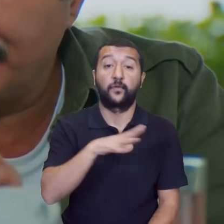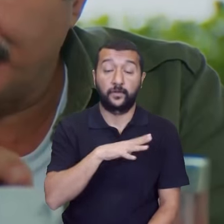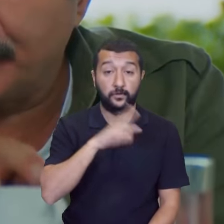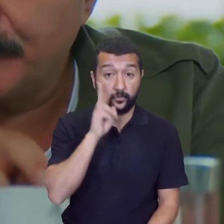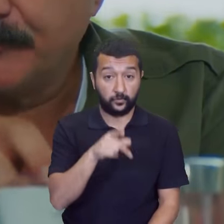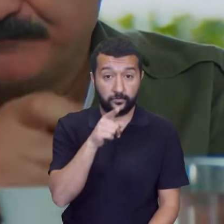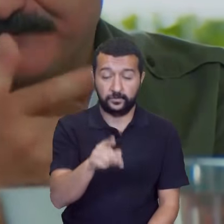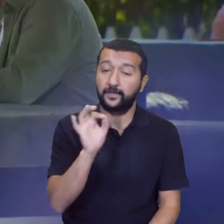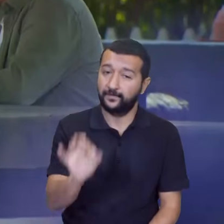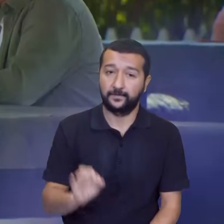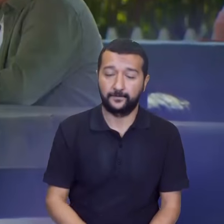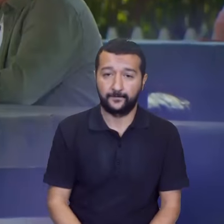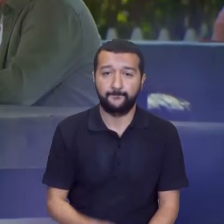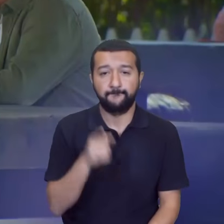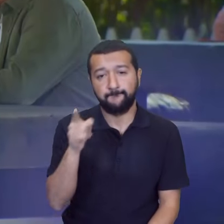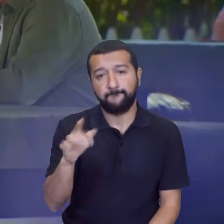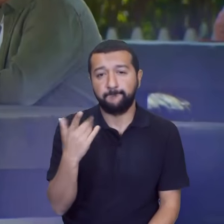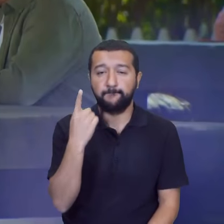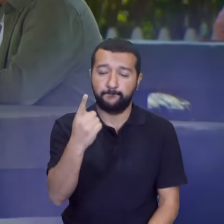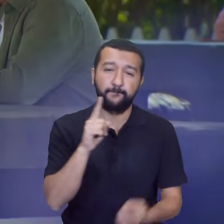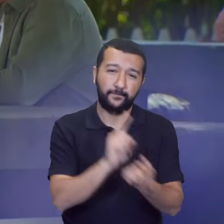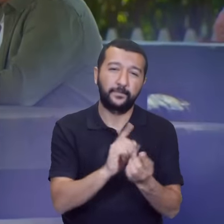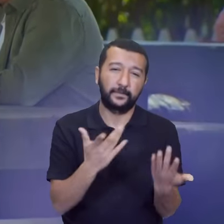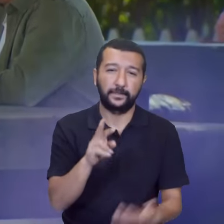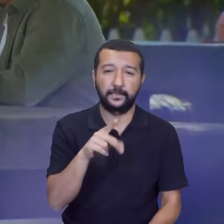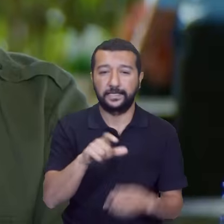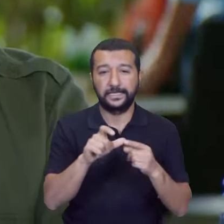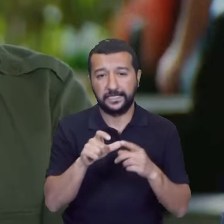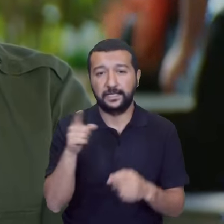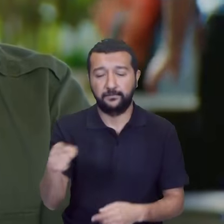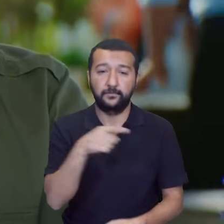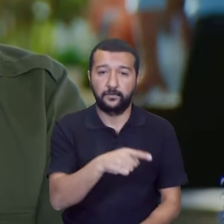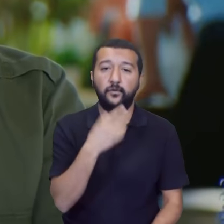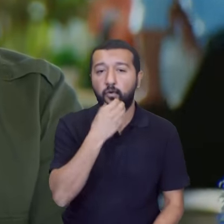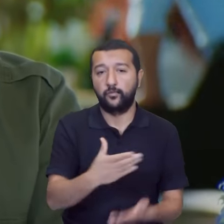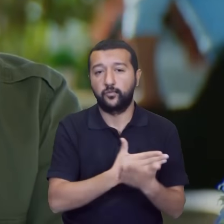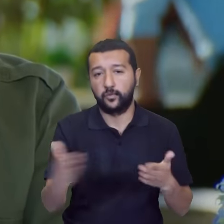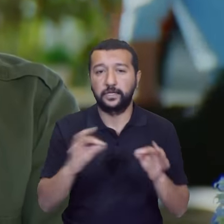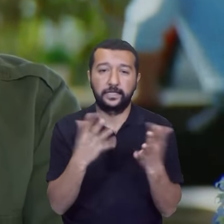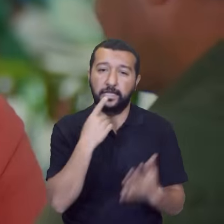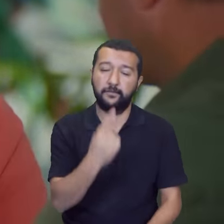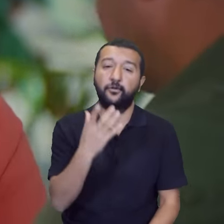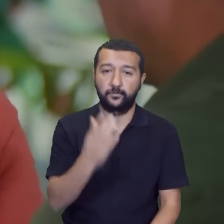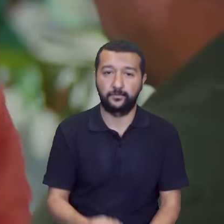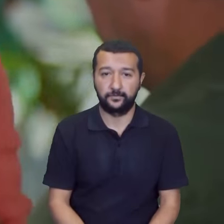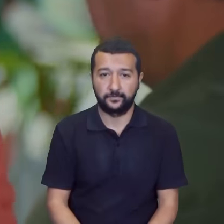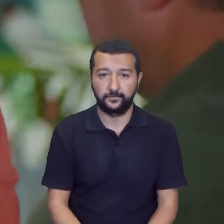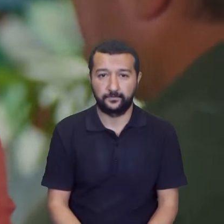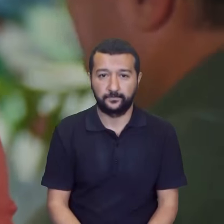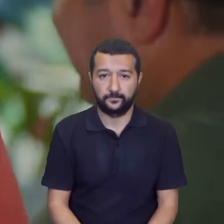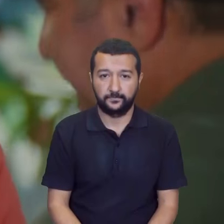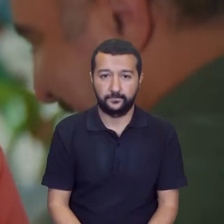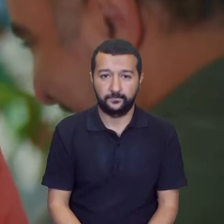bak görüyor musun bunu? Evet. İşte o da bir nevi Şener'le bir ömür misali de denebilir yani.